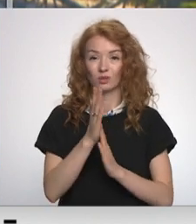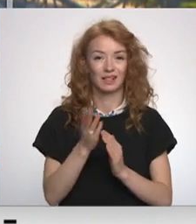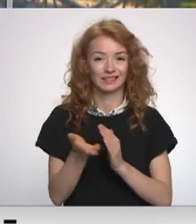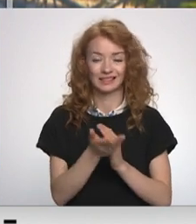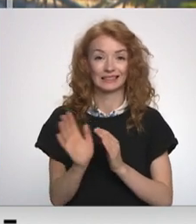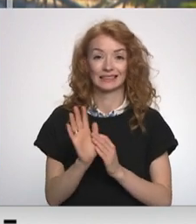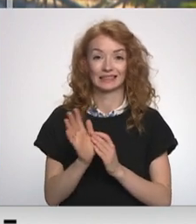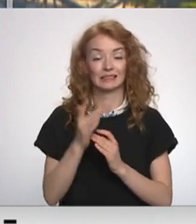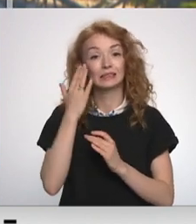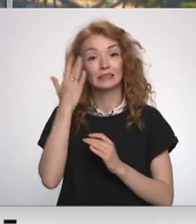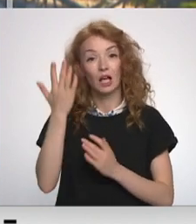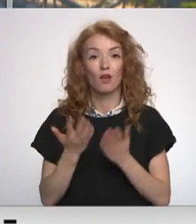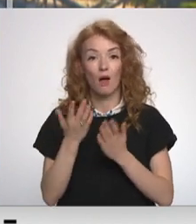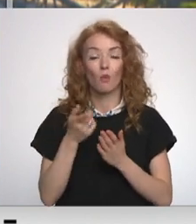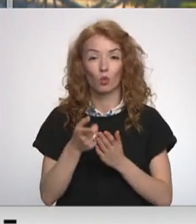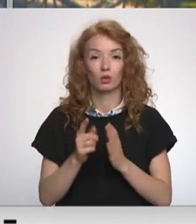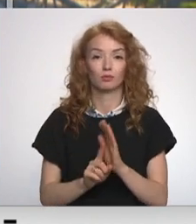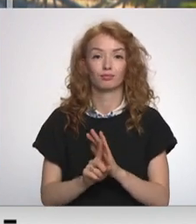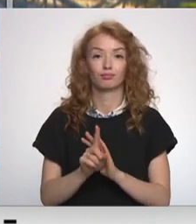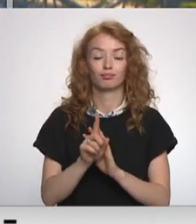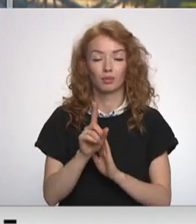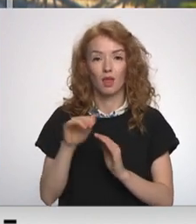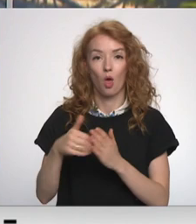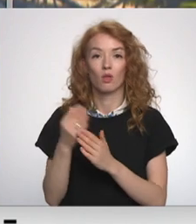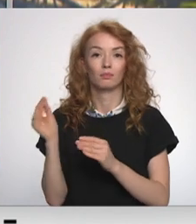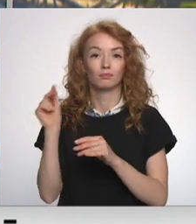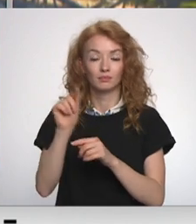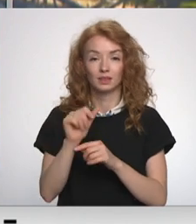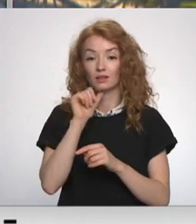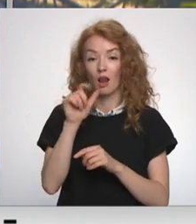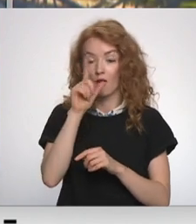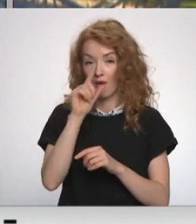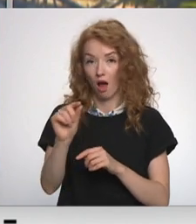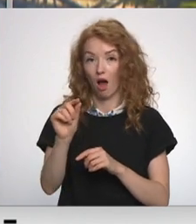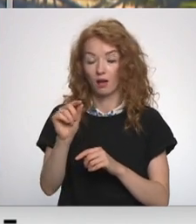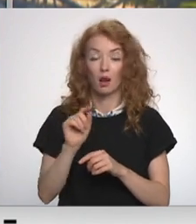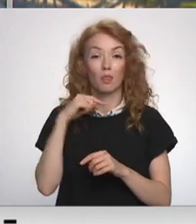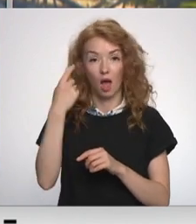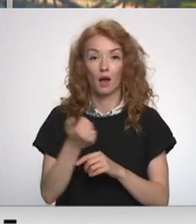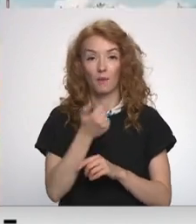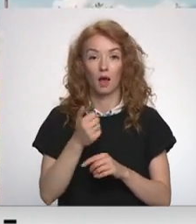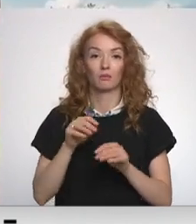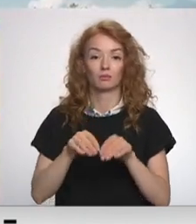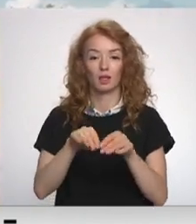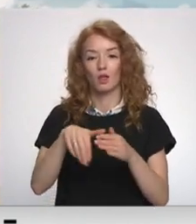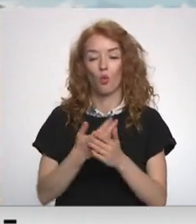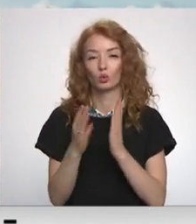cerot teritorijā sagaidīt zaļās vārnas. Nākamgad plānots arī stādīt jaunus kokus.